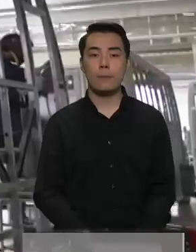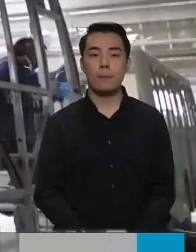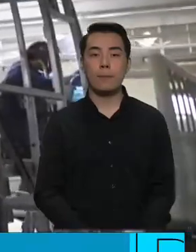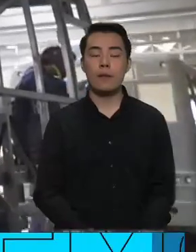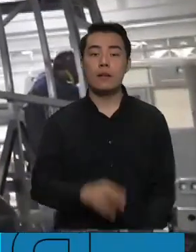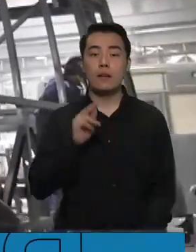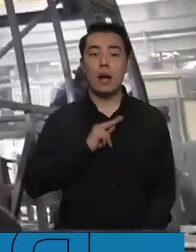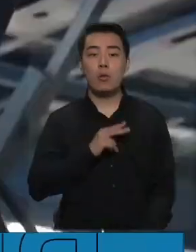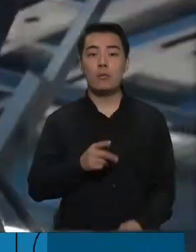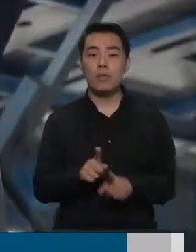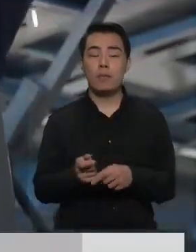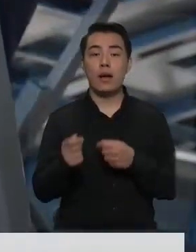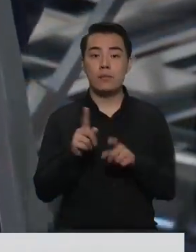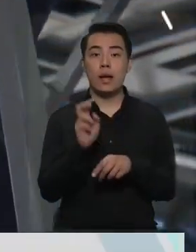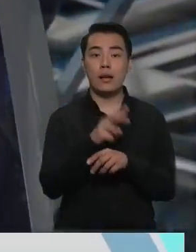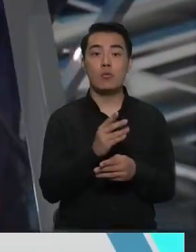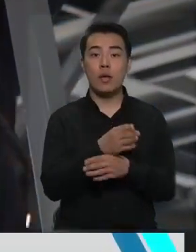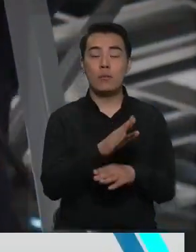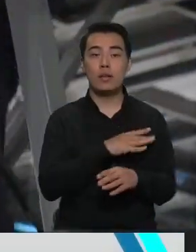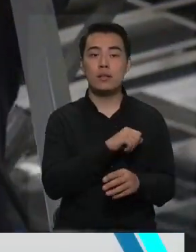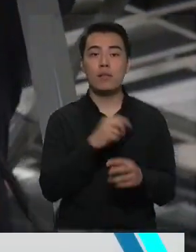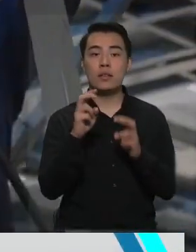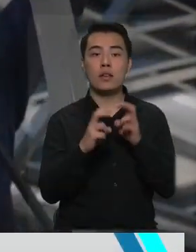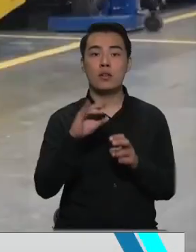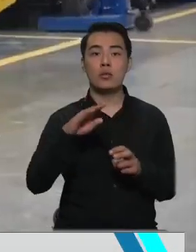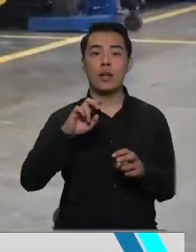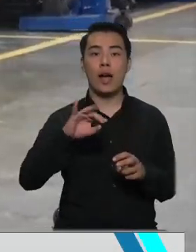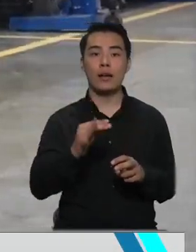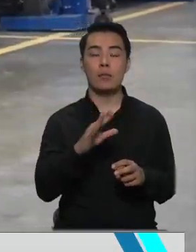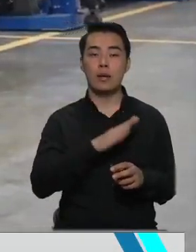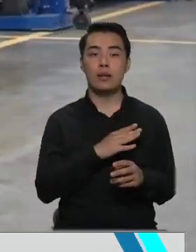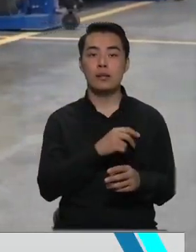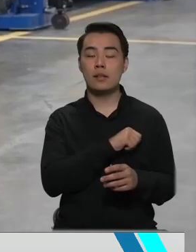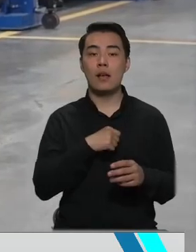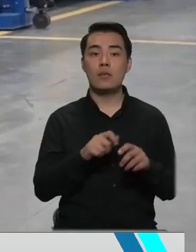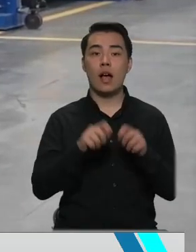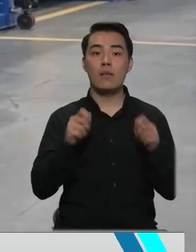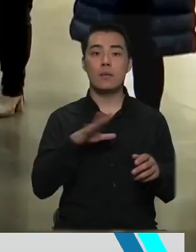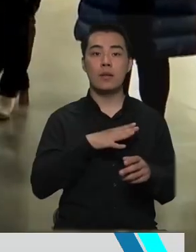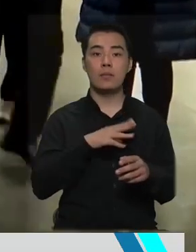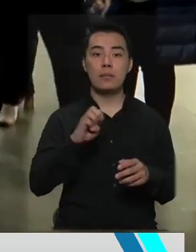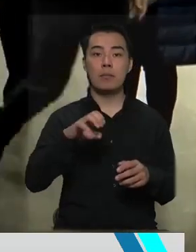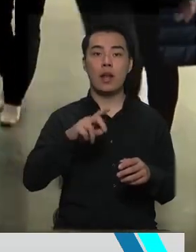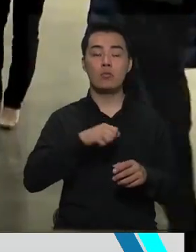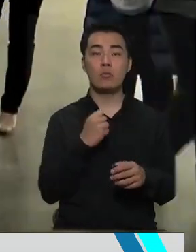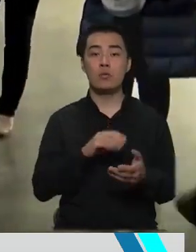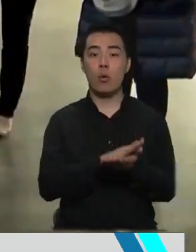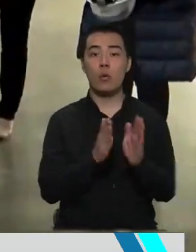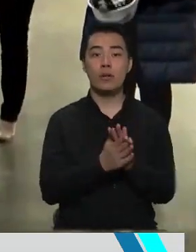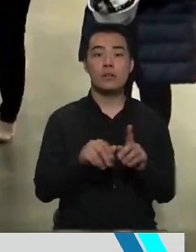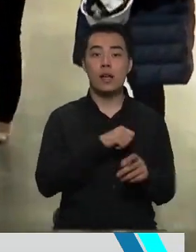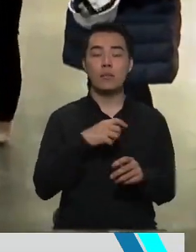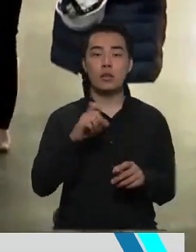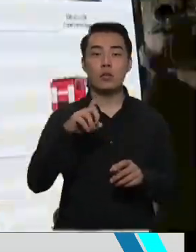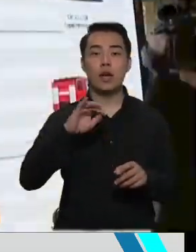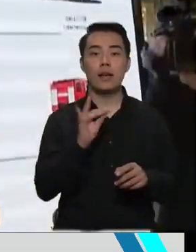в ходе рабочей поездки глава правительства посетил завод Hyundai Trans Алматы предприятие было запущено в рамках меморандуба сотрудничестве с компанией Hyundai